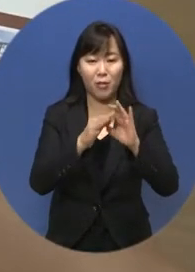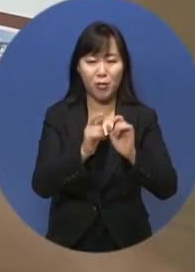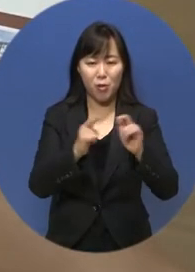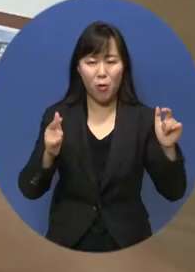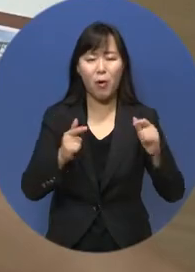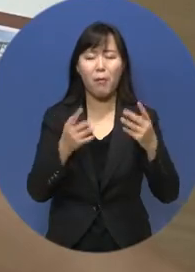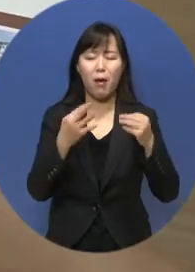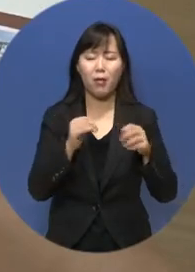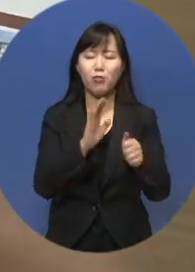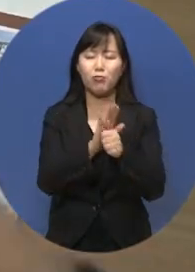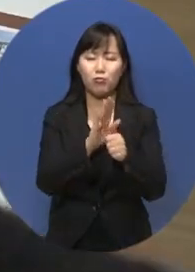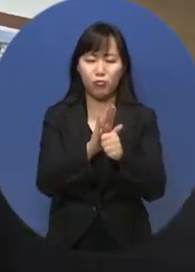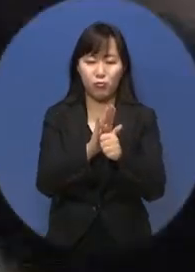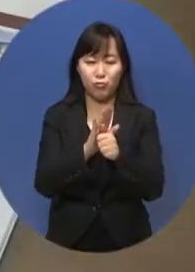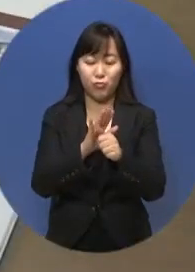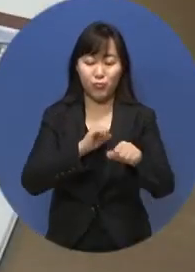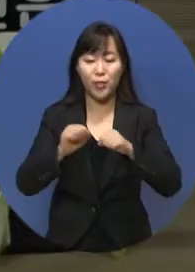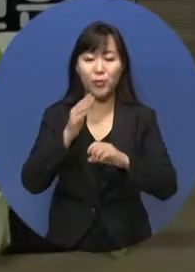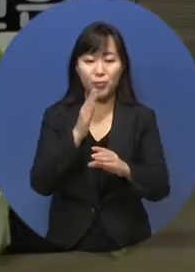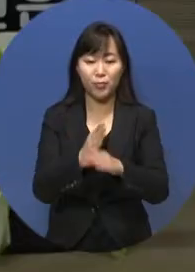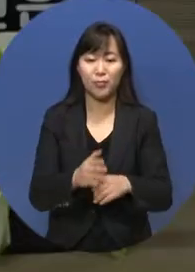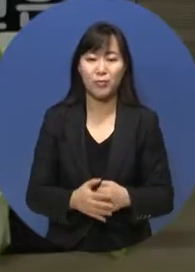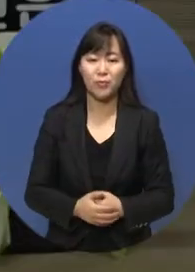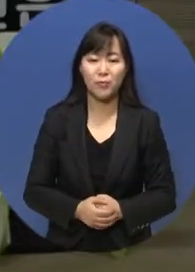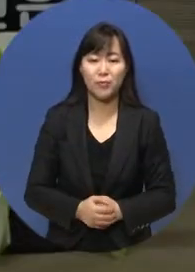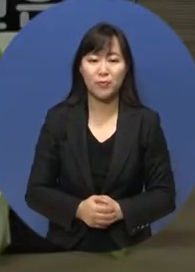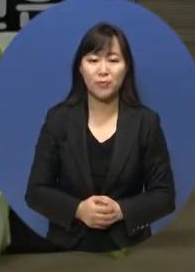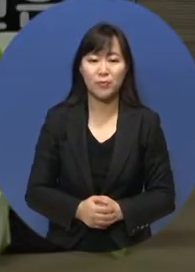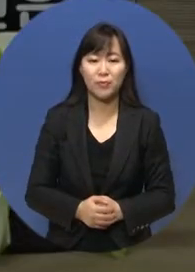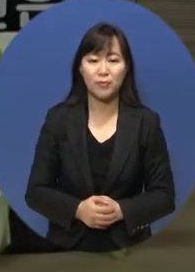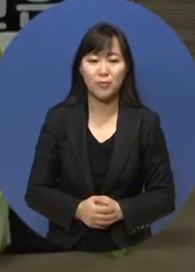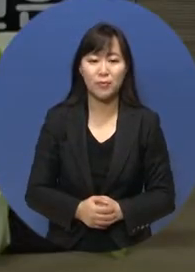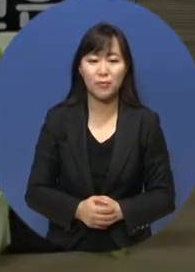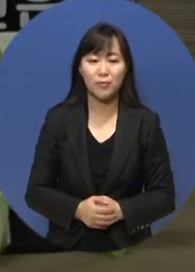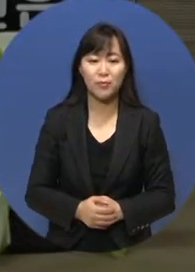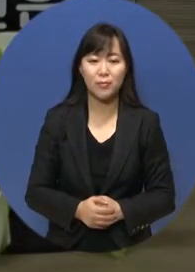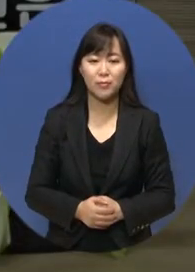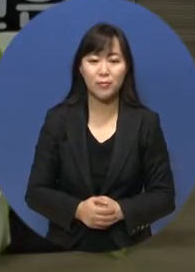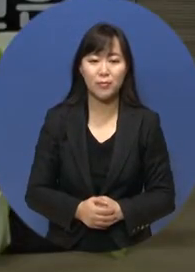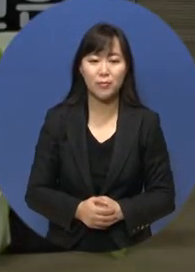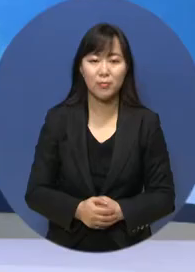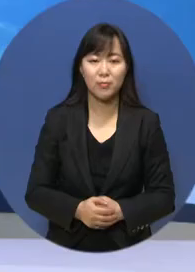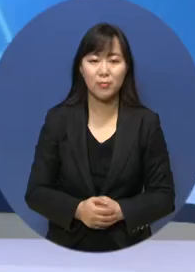후원 활동을 펼치고 있습니다. 복지TV 뉴스 김민재입니다.